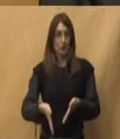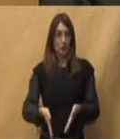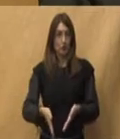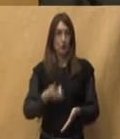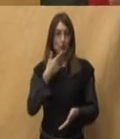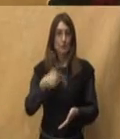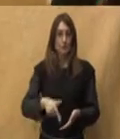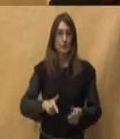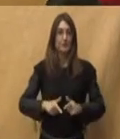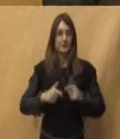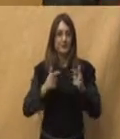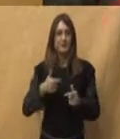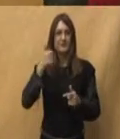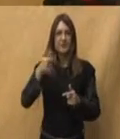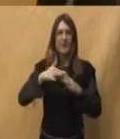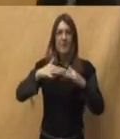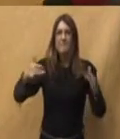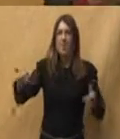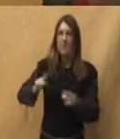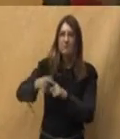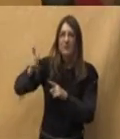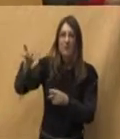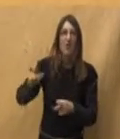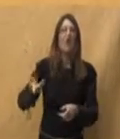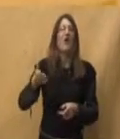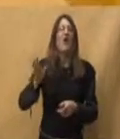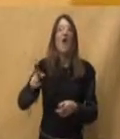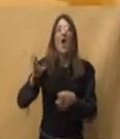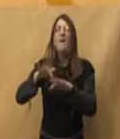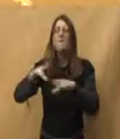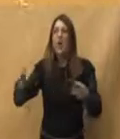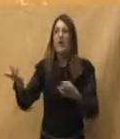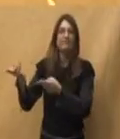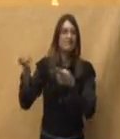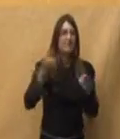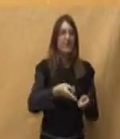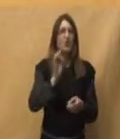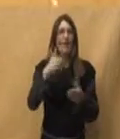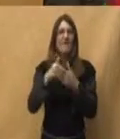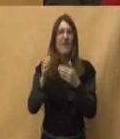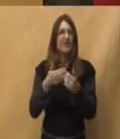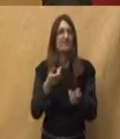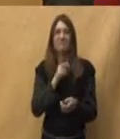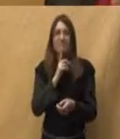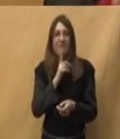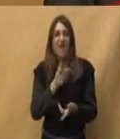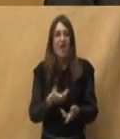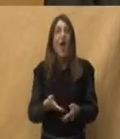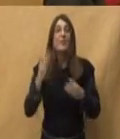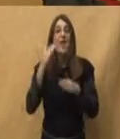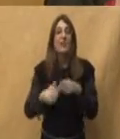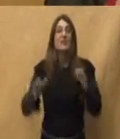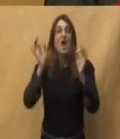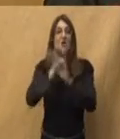koji ovdje, prvo smo daleko od mora, drugo imamo veliki problema sa dopremom kvalitetne ribe i na koncu, i nažalost